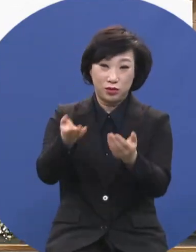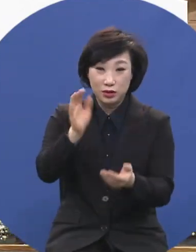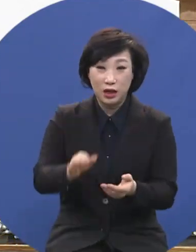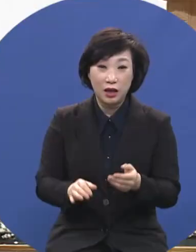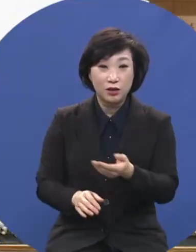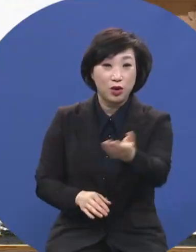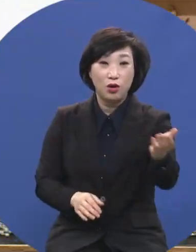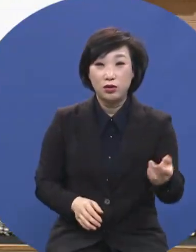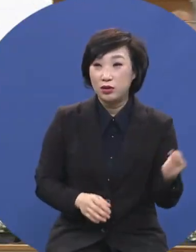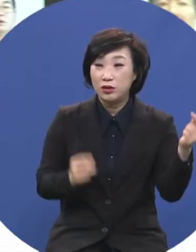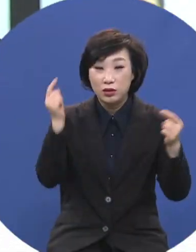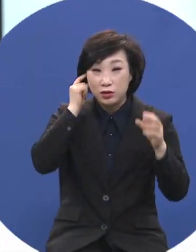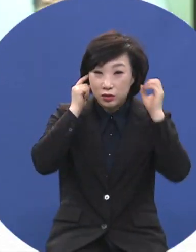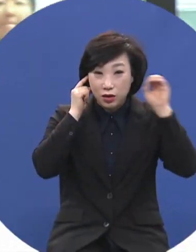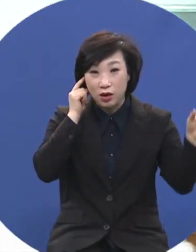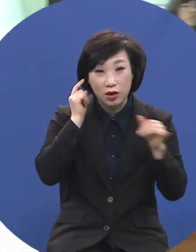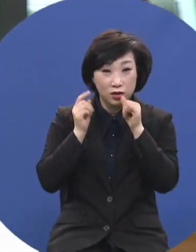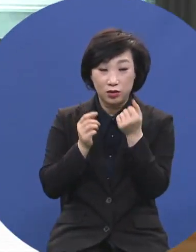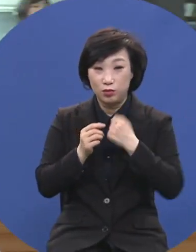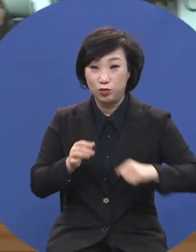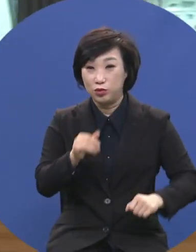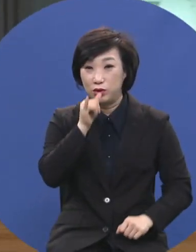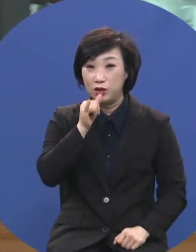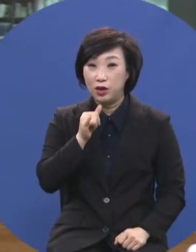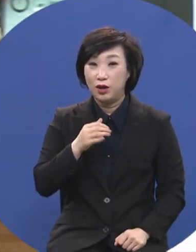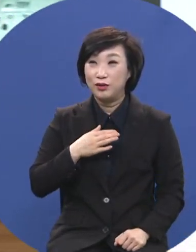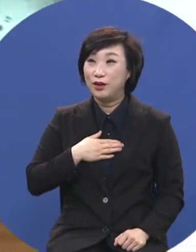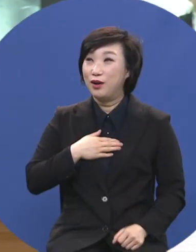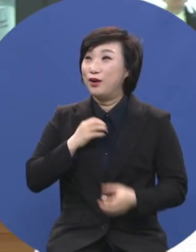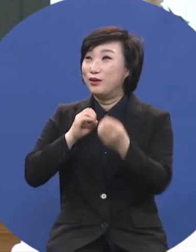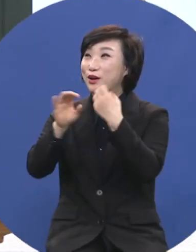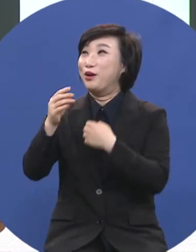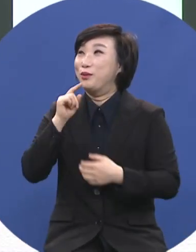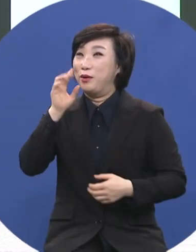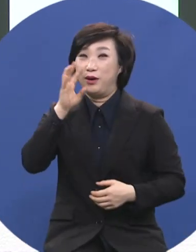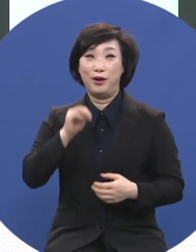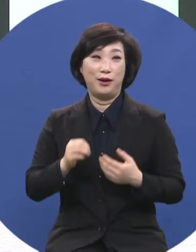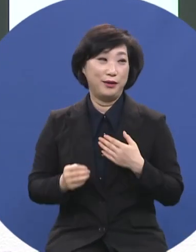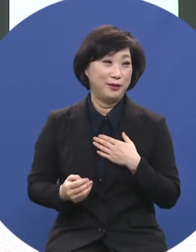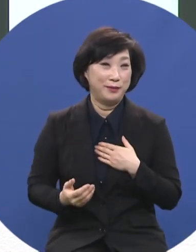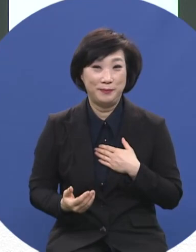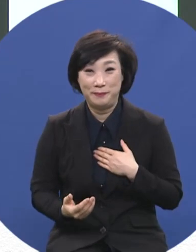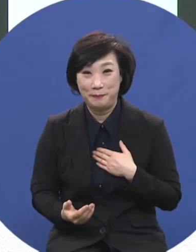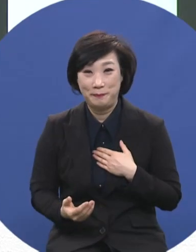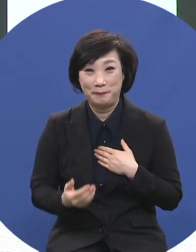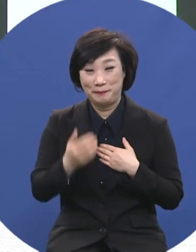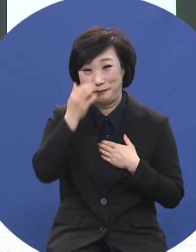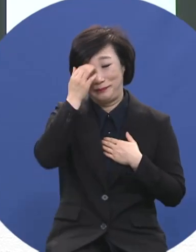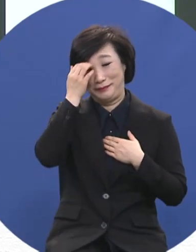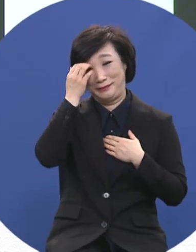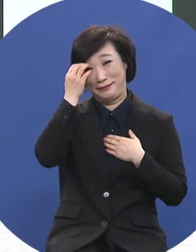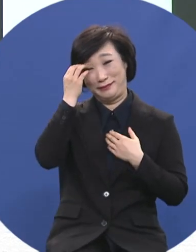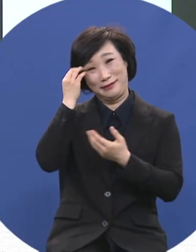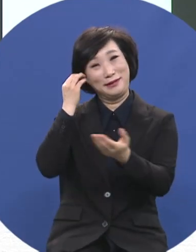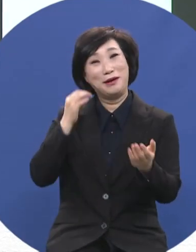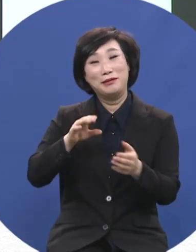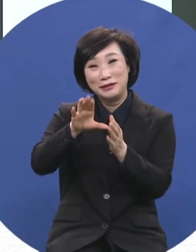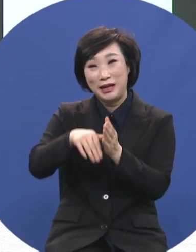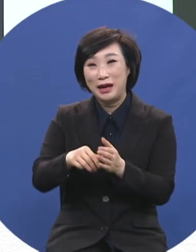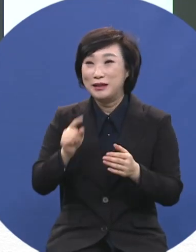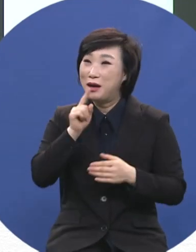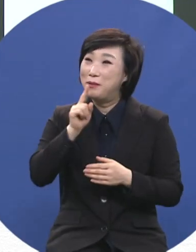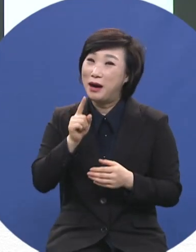너는 듣지 않았어. 응? 뭐라고 답변하시겠어? 그때 뭐라고